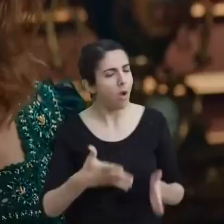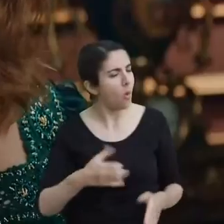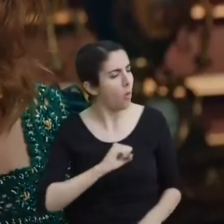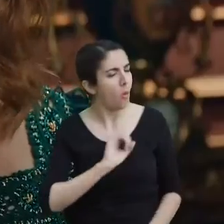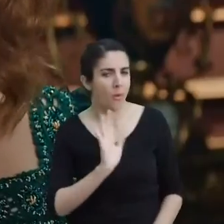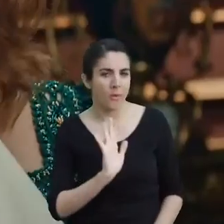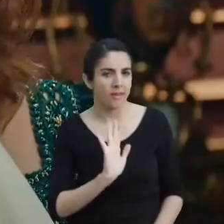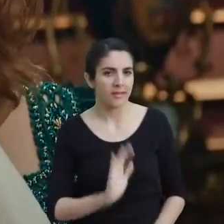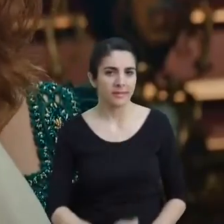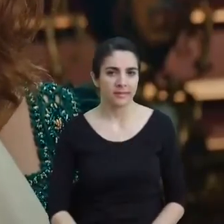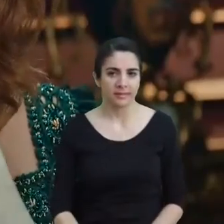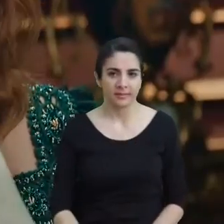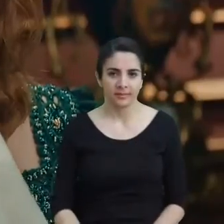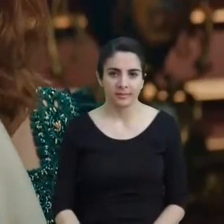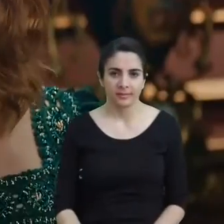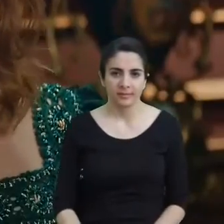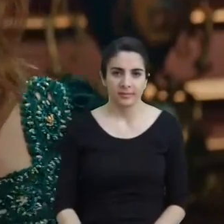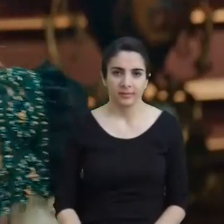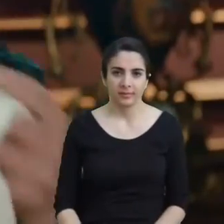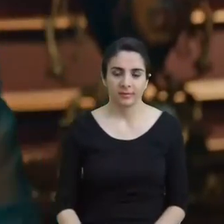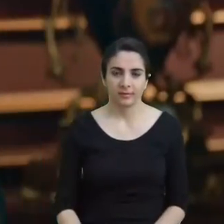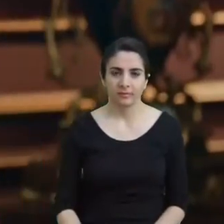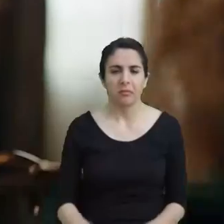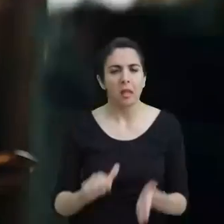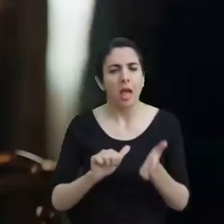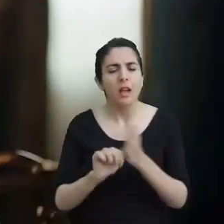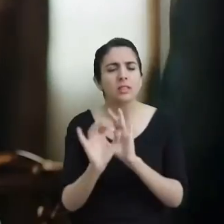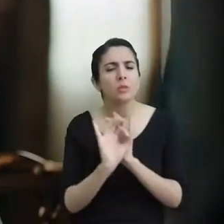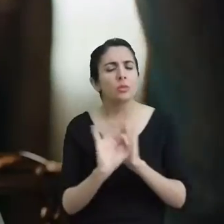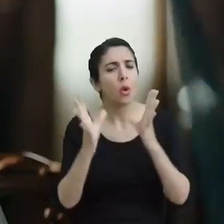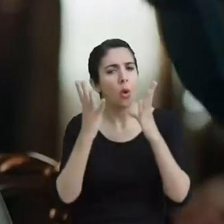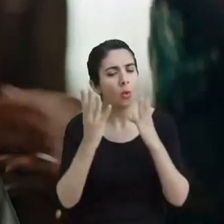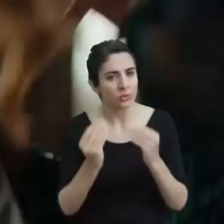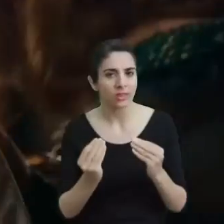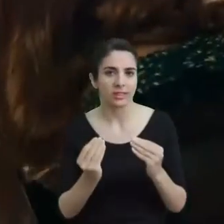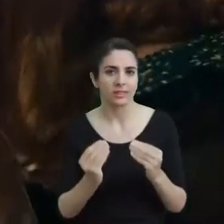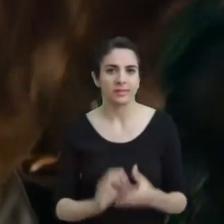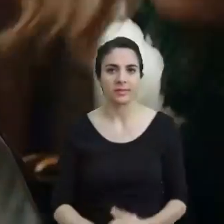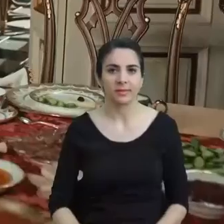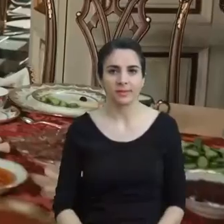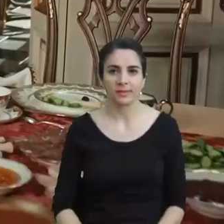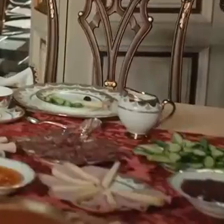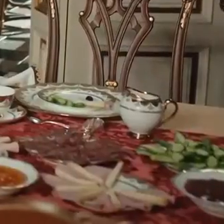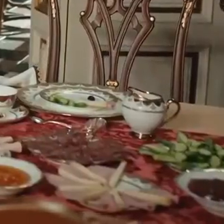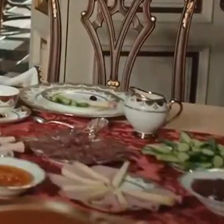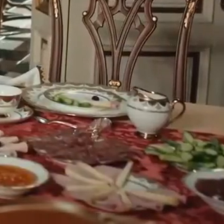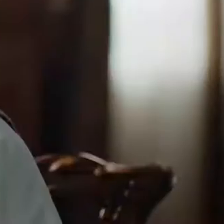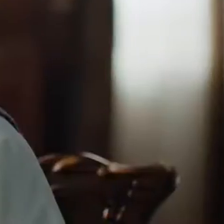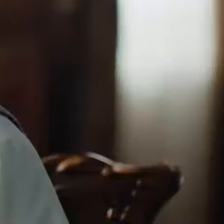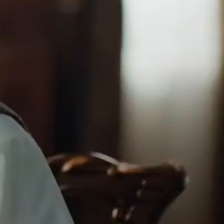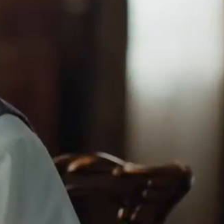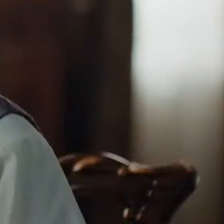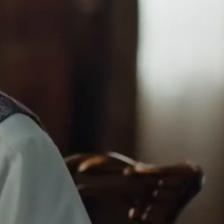etmesin. Kenara oyalı beyaz peçeteyle ağzını sildi. Her şey mükemmel olacaktır. Sol yanaktan öpüp dantel